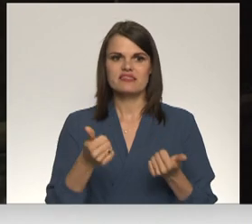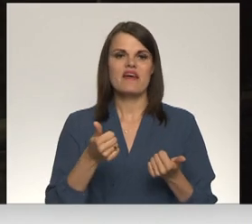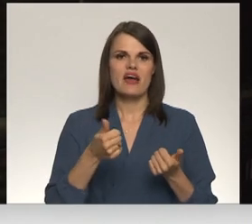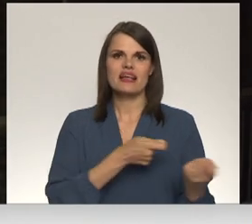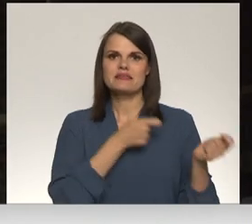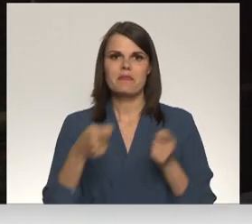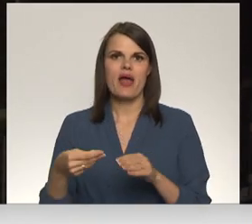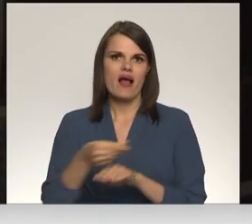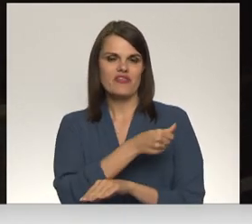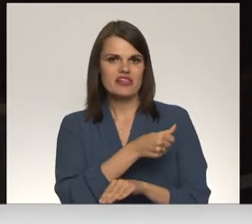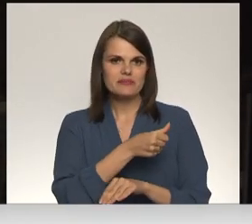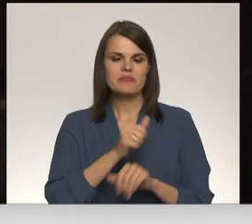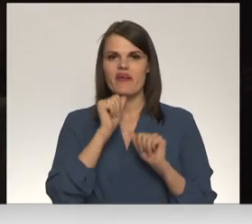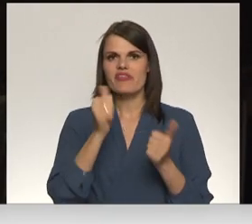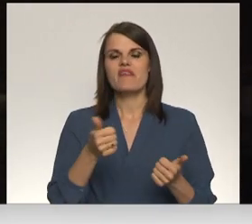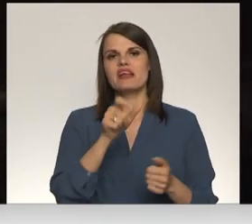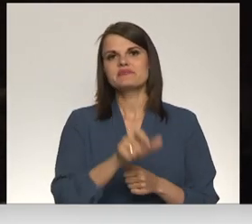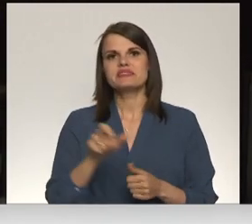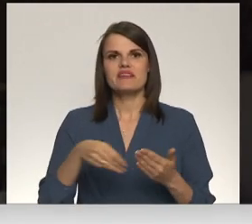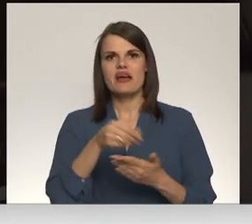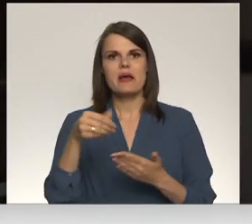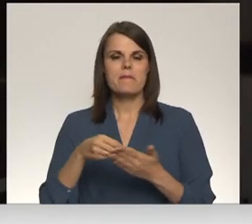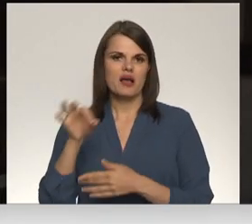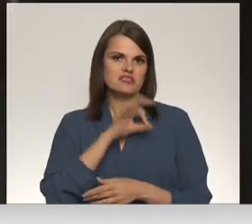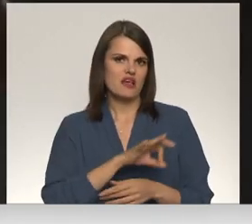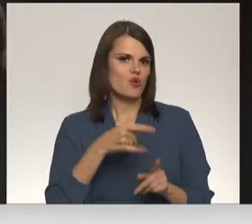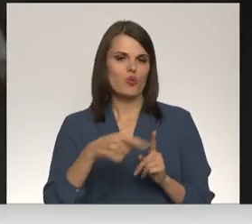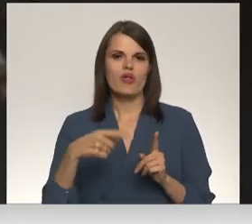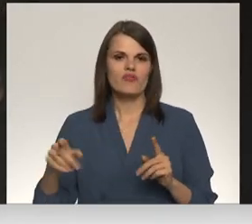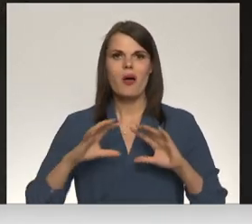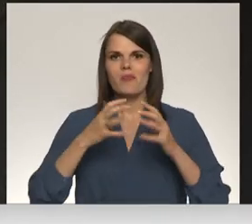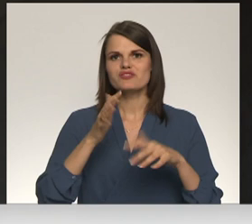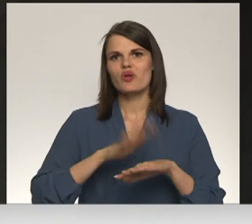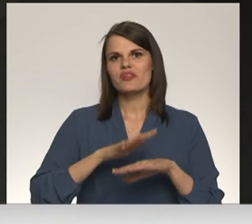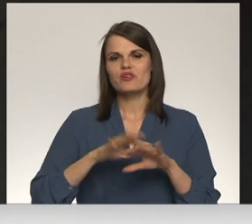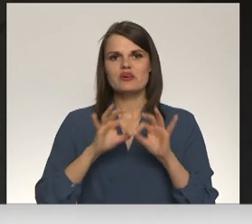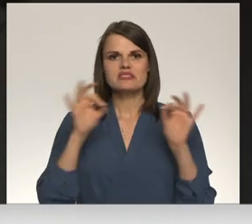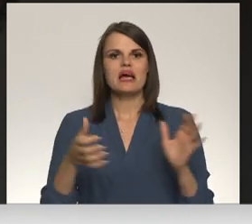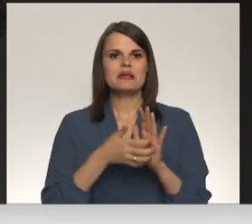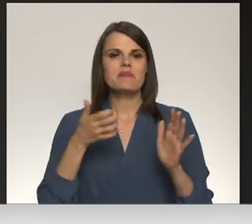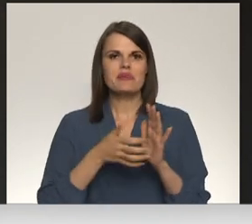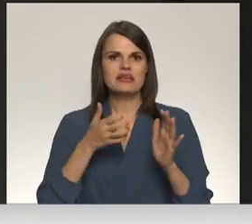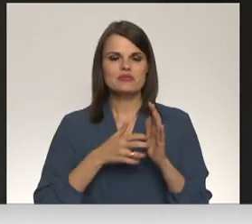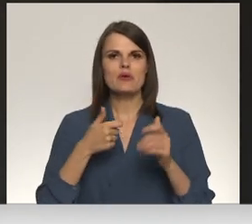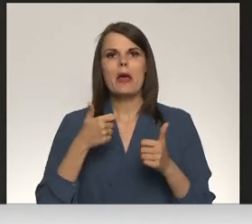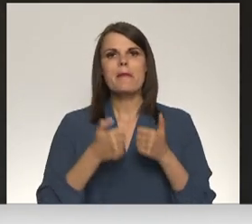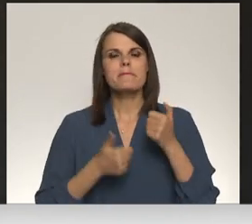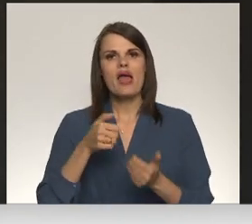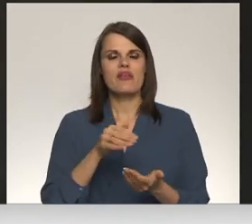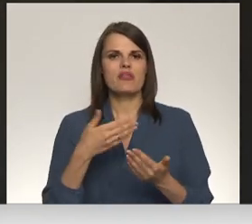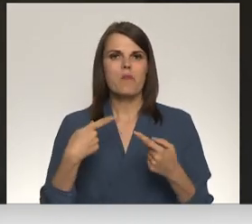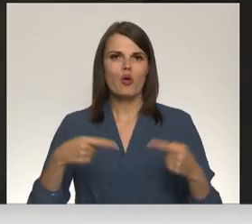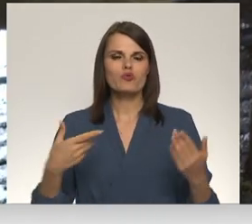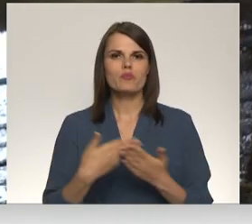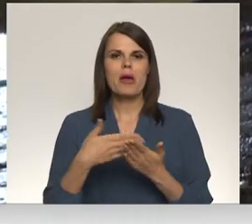saviem piegādātājiem, nevarēsim cilvēkiem uzmaksāt algas un tā tālāk. Pasaules tirgū sāk pietrūkt industriālā piena produktu – sviesta un